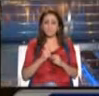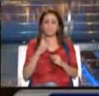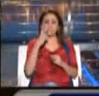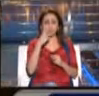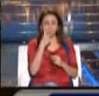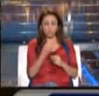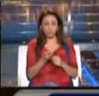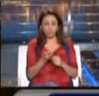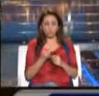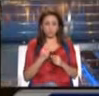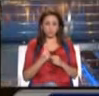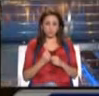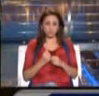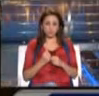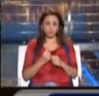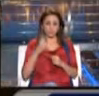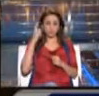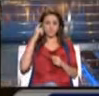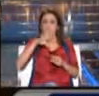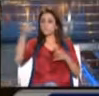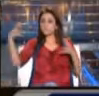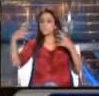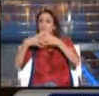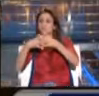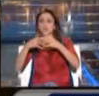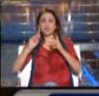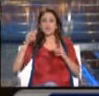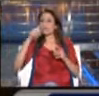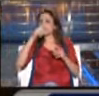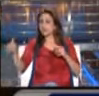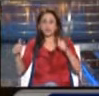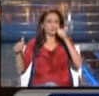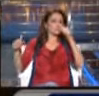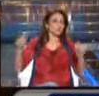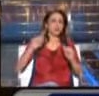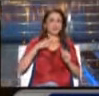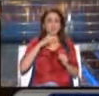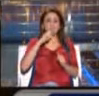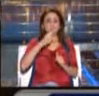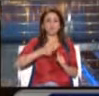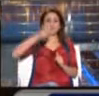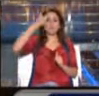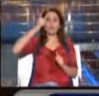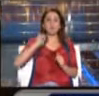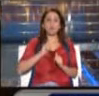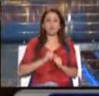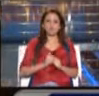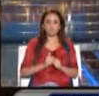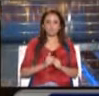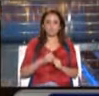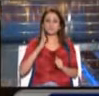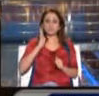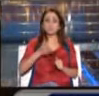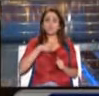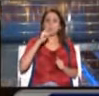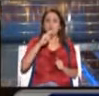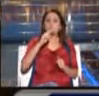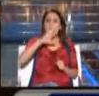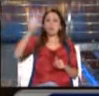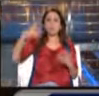الموضوع مش هتعمل احتقان عند طرف على الثاني، لكن انت بتبقى ممكن تقول كلام الكلام ده بيشحن، بيخلي الامور